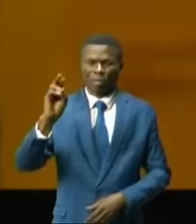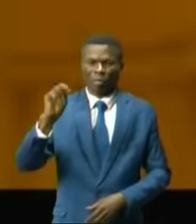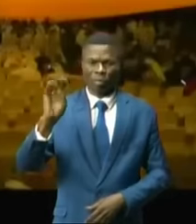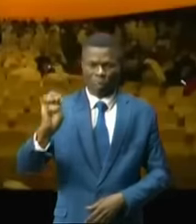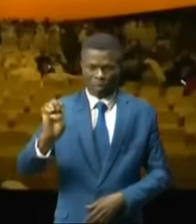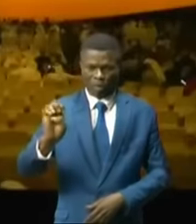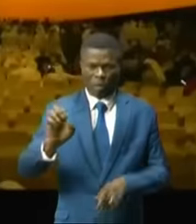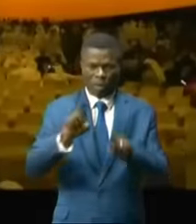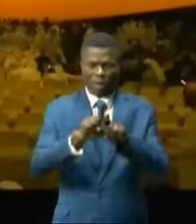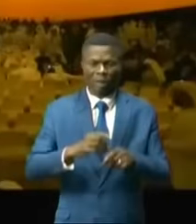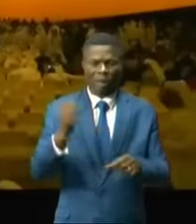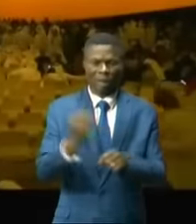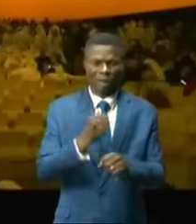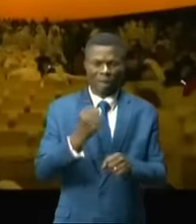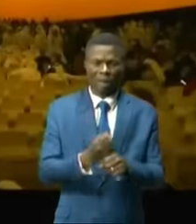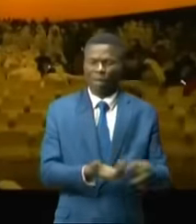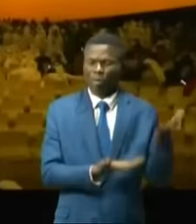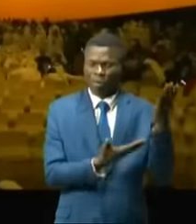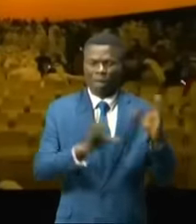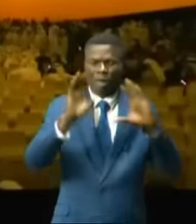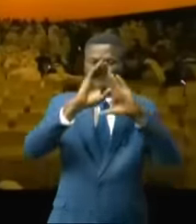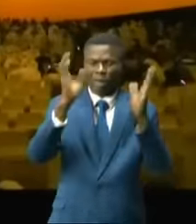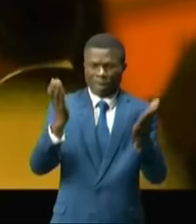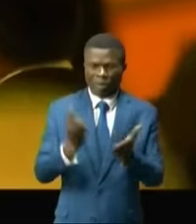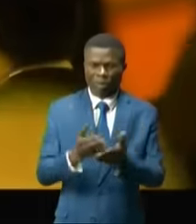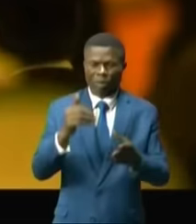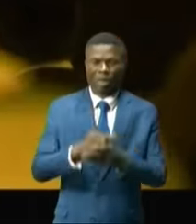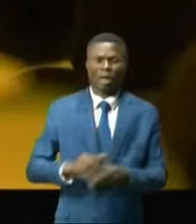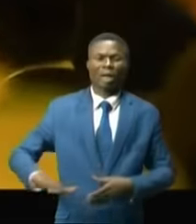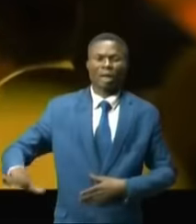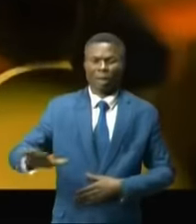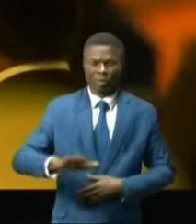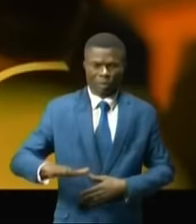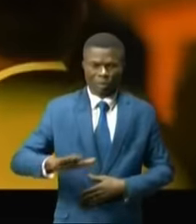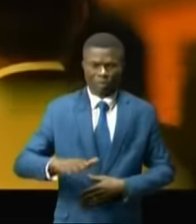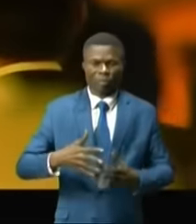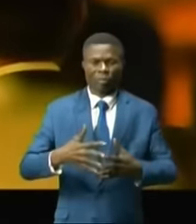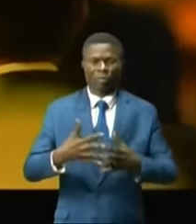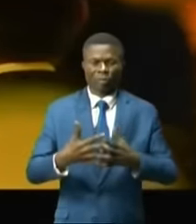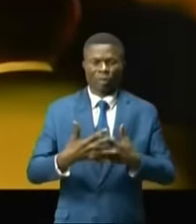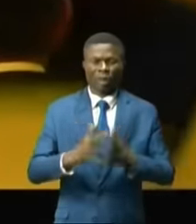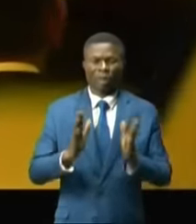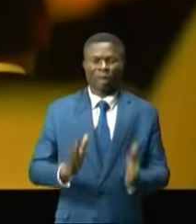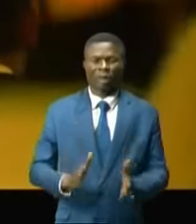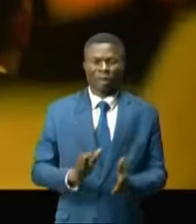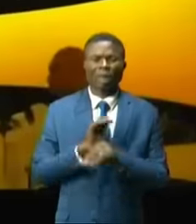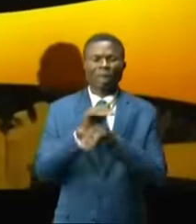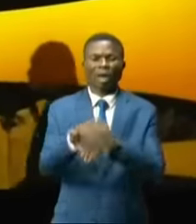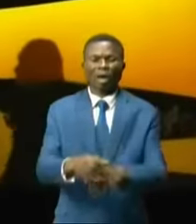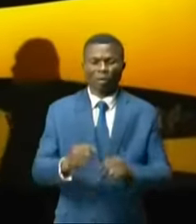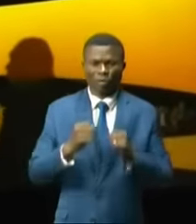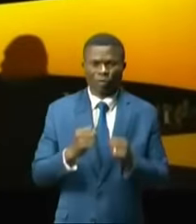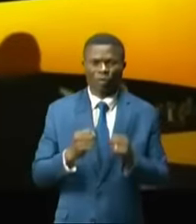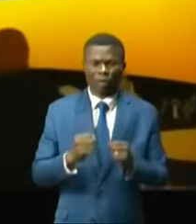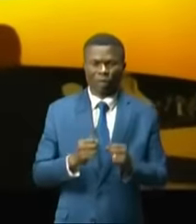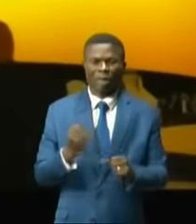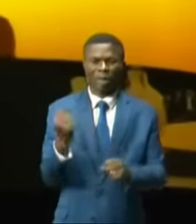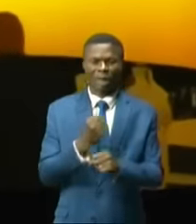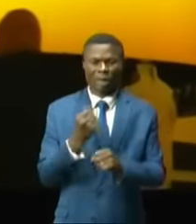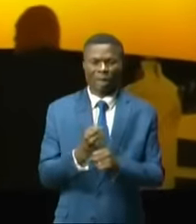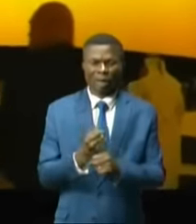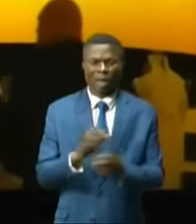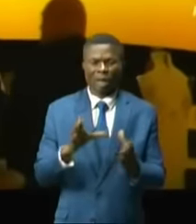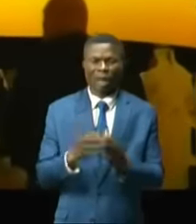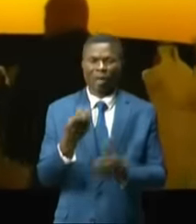subsistance et les emplois décents pour les communautés à travers le pays. Ces partenariats est un engagement à collaborer à travers